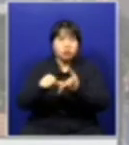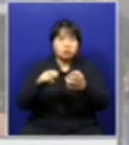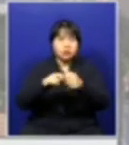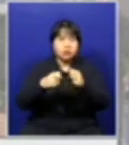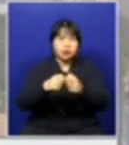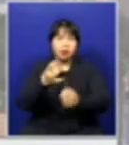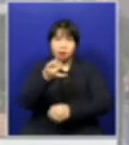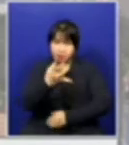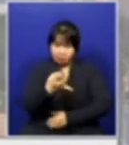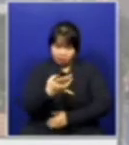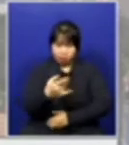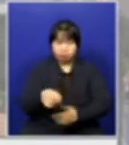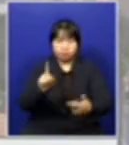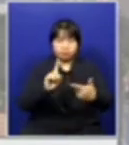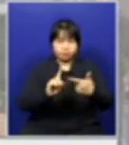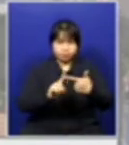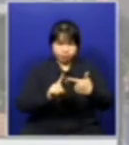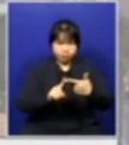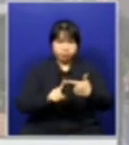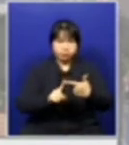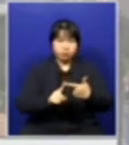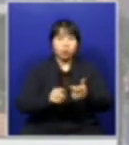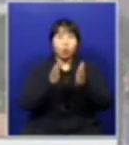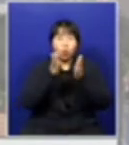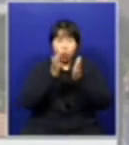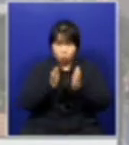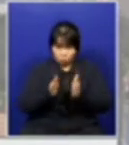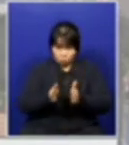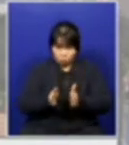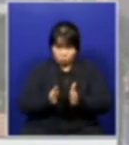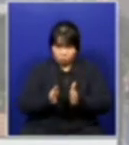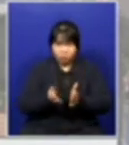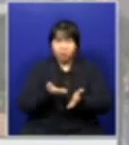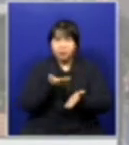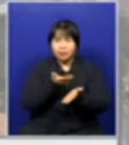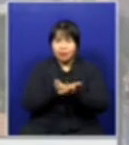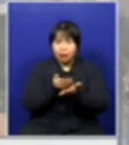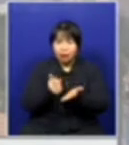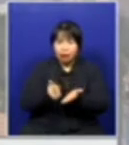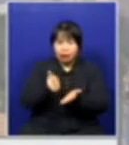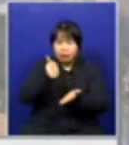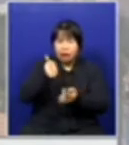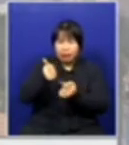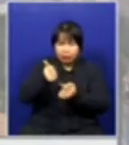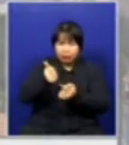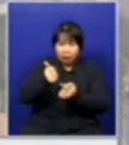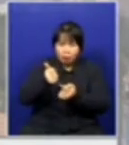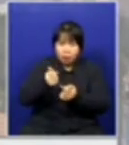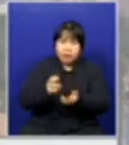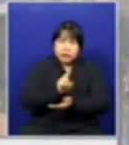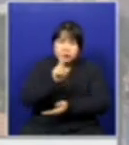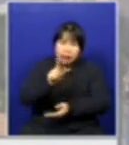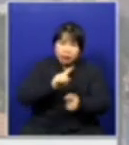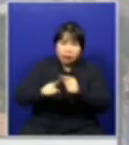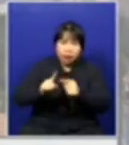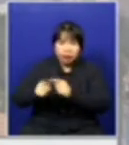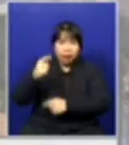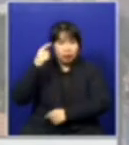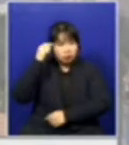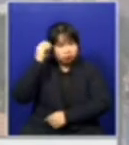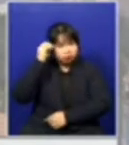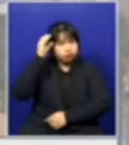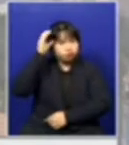ามข้อถัดไปก็คือคนใช้เงินก้อนนี้มีองค์ความรู้ในการที่จะไปแก้ปัญหานั้นหรือ